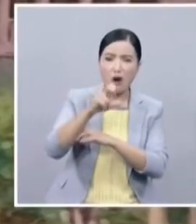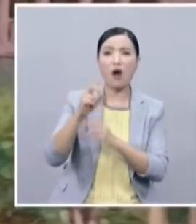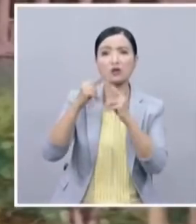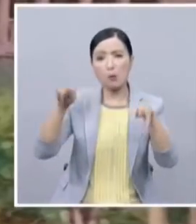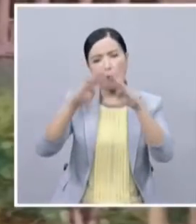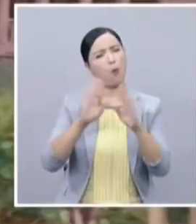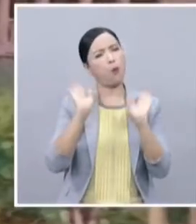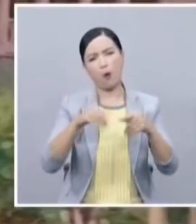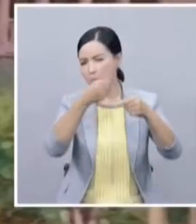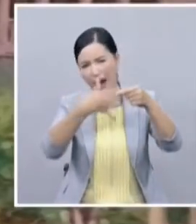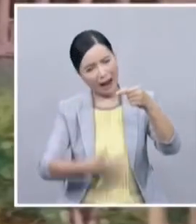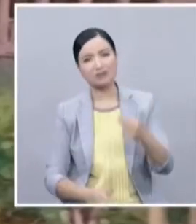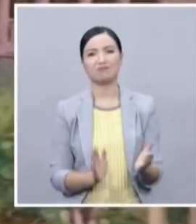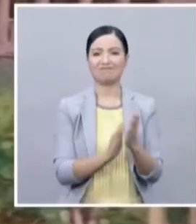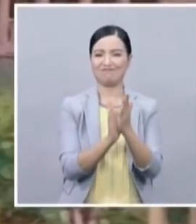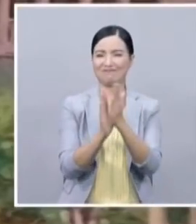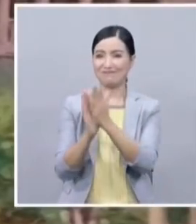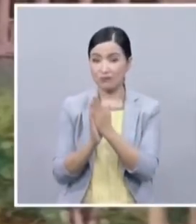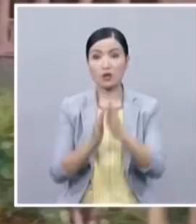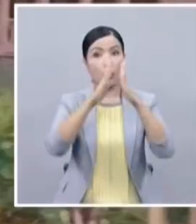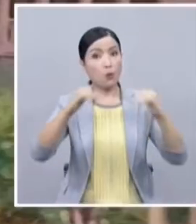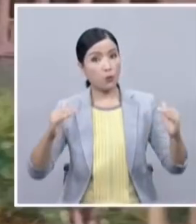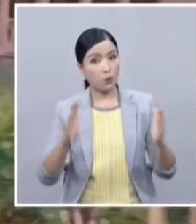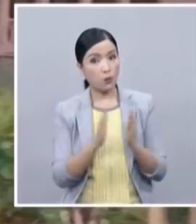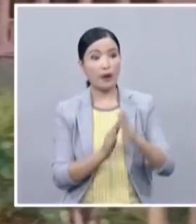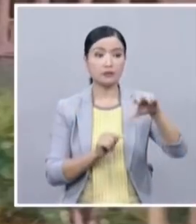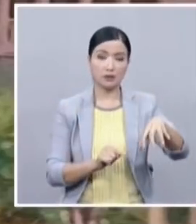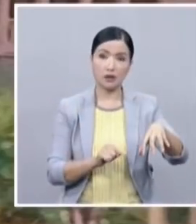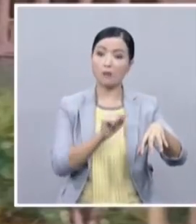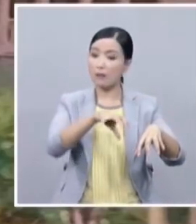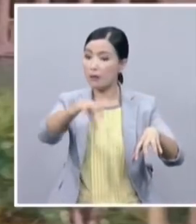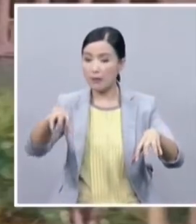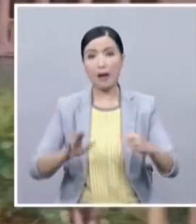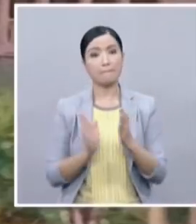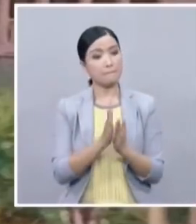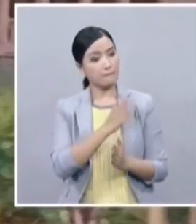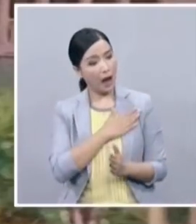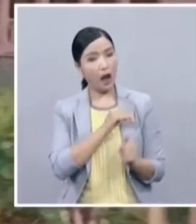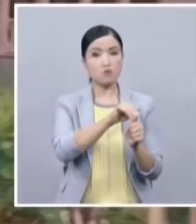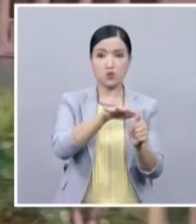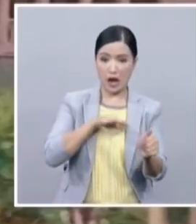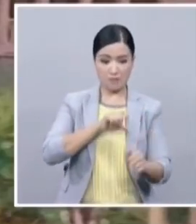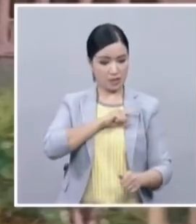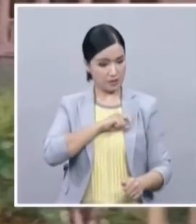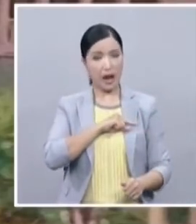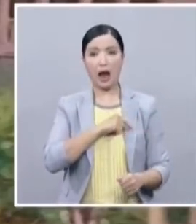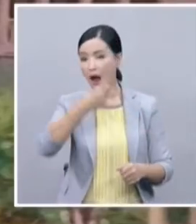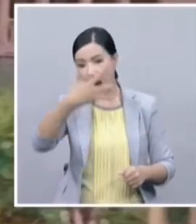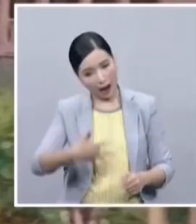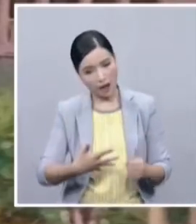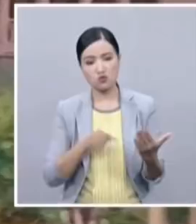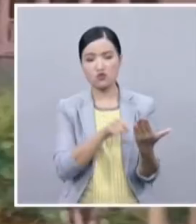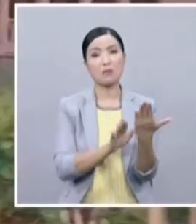ขอชื่นชมนะครับวัดทุกวัดนะพระนะครับและทุกศาสนาผู้นำทั้ง5ศาสนาในประเทศไ